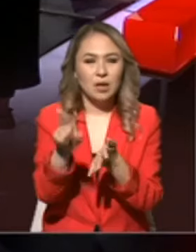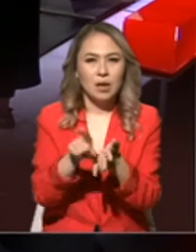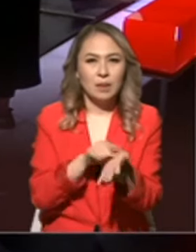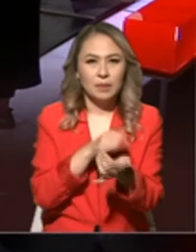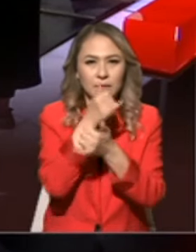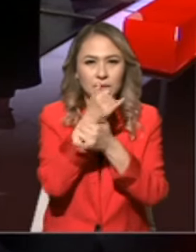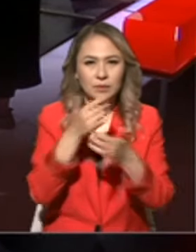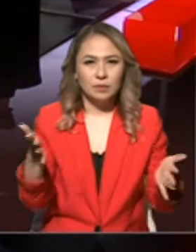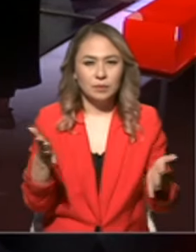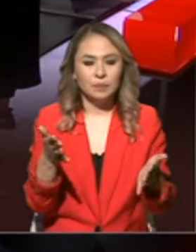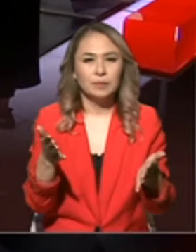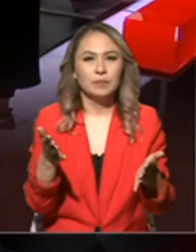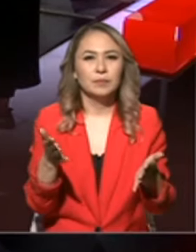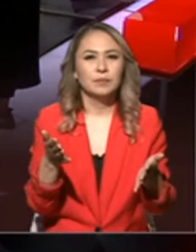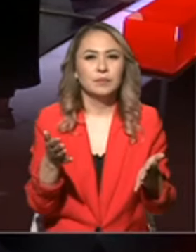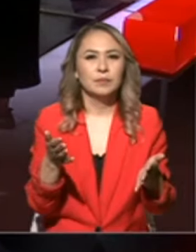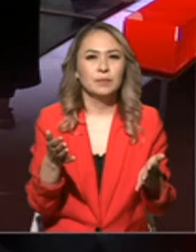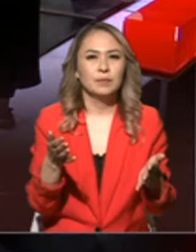алмаймыз.